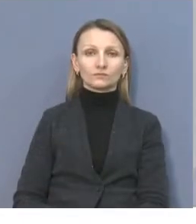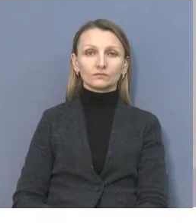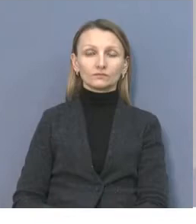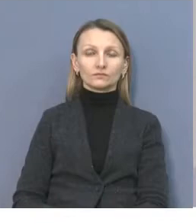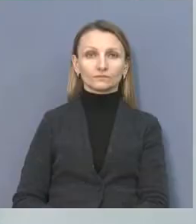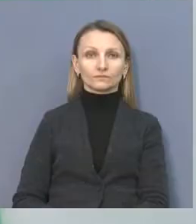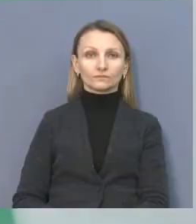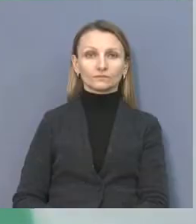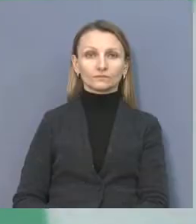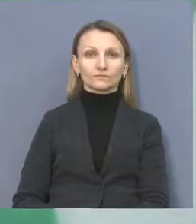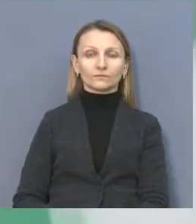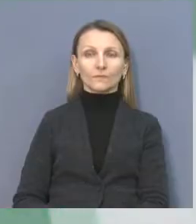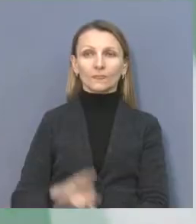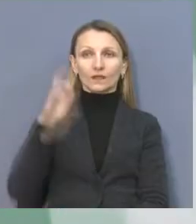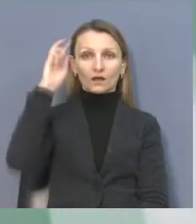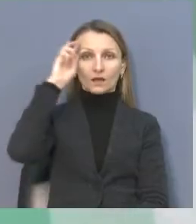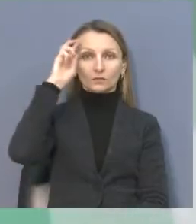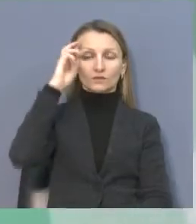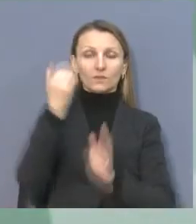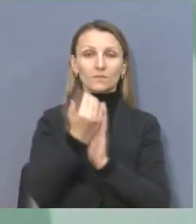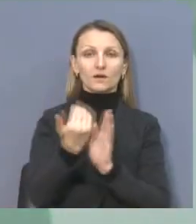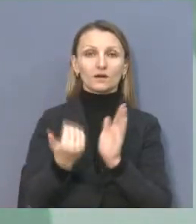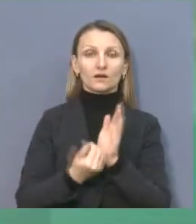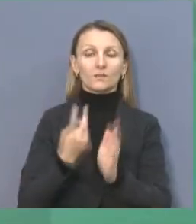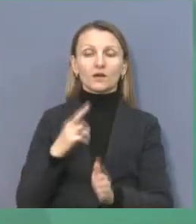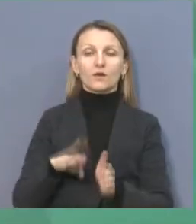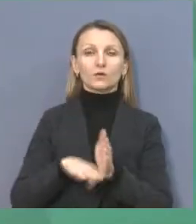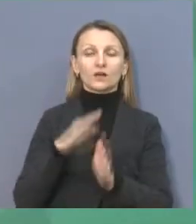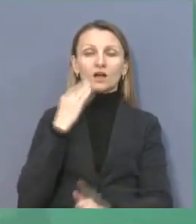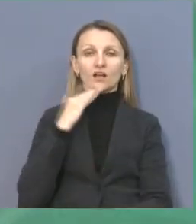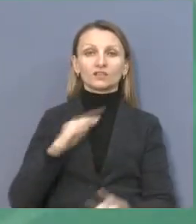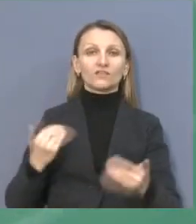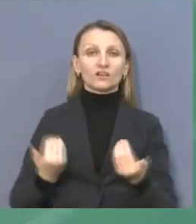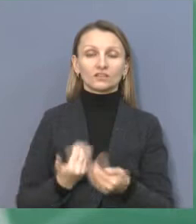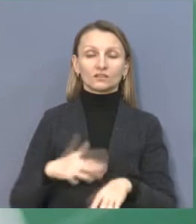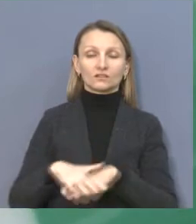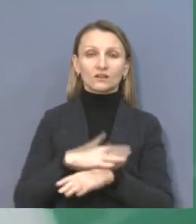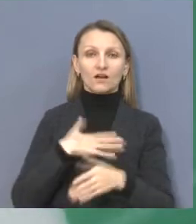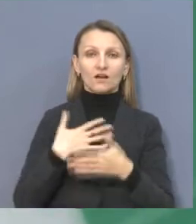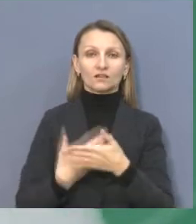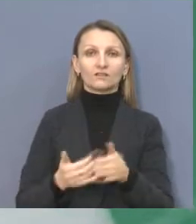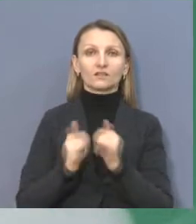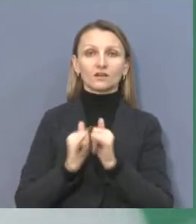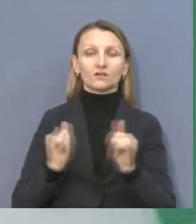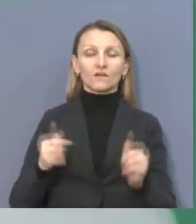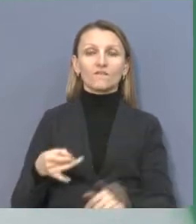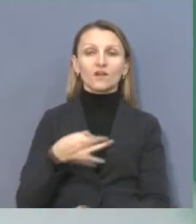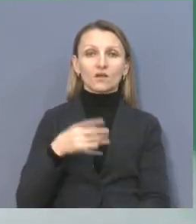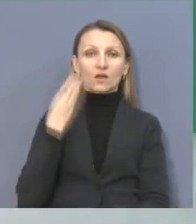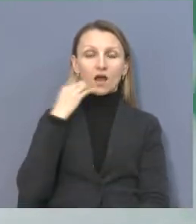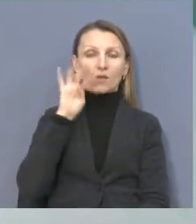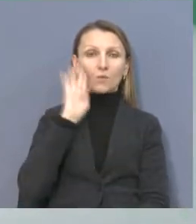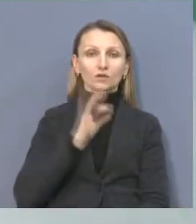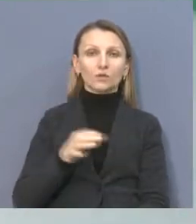парад государственные программы для улучшения качества жизни населения активно реализуются в районах акмолинской области